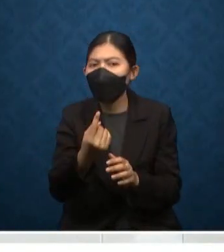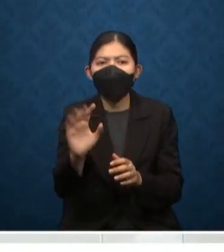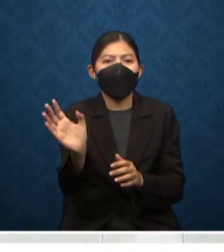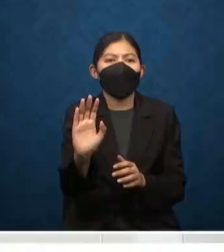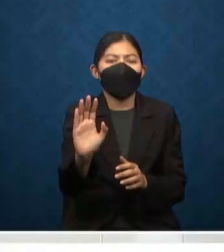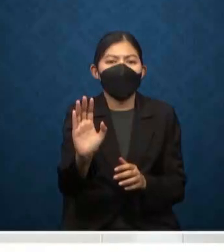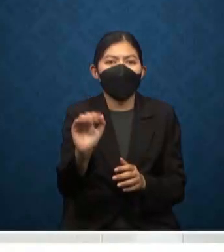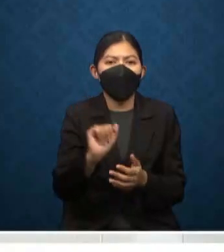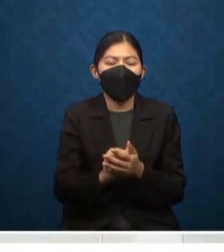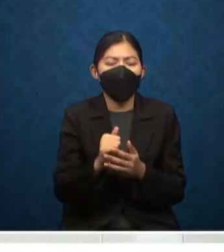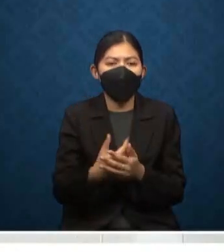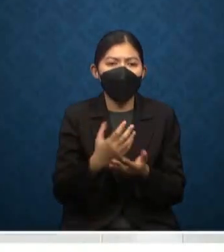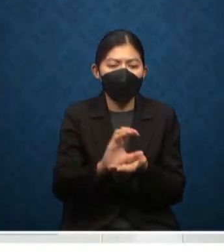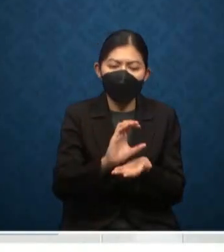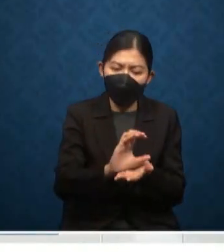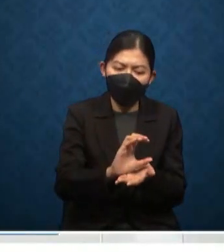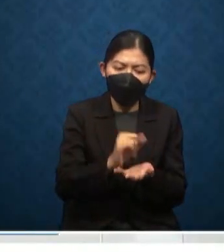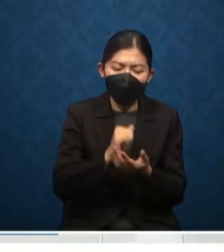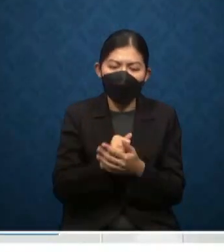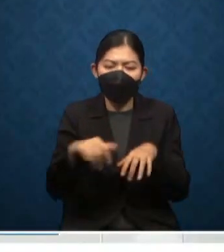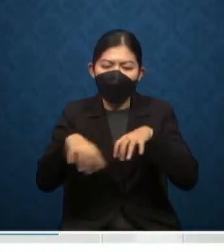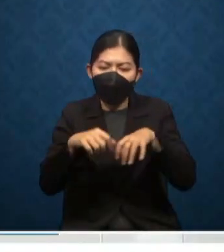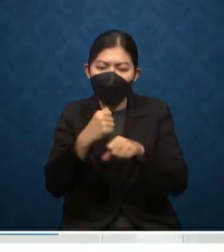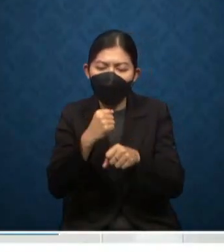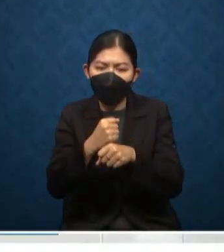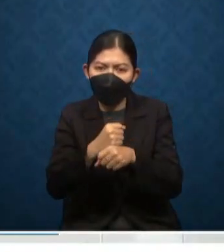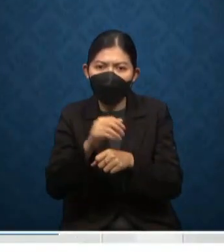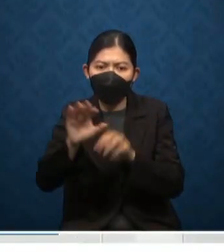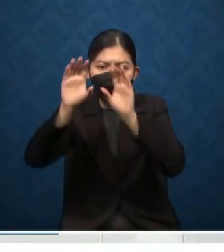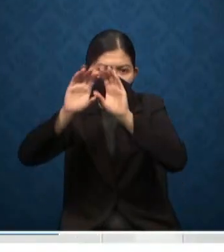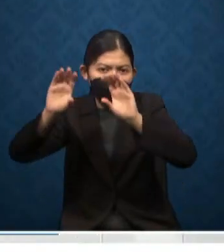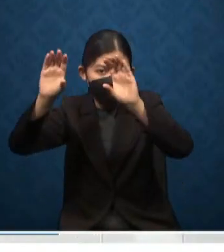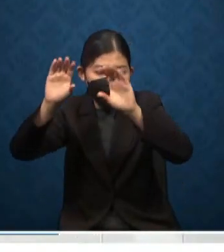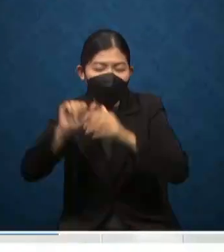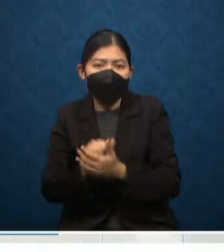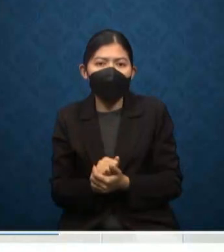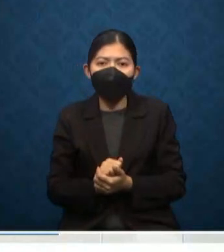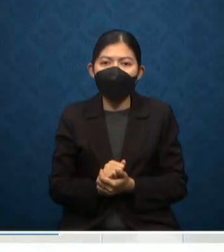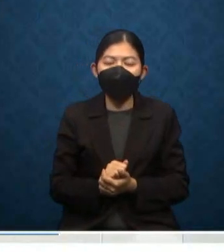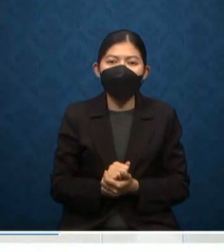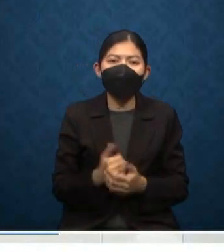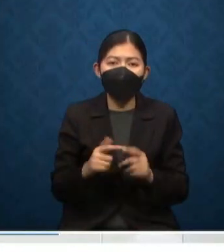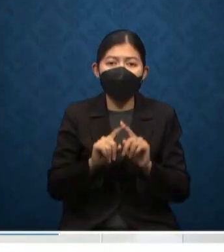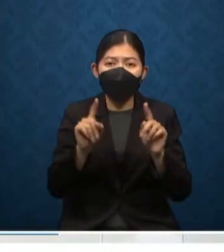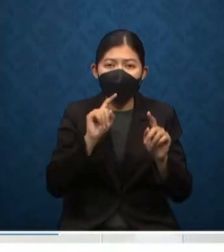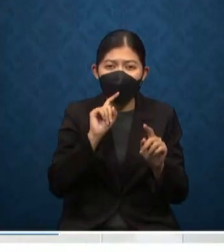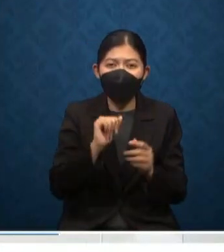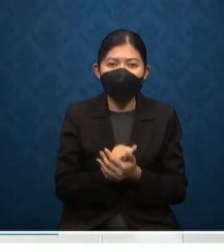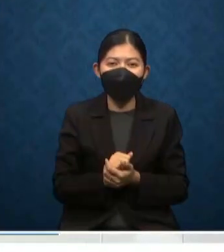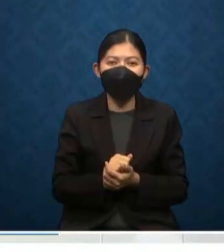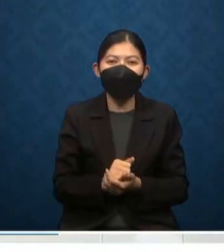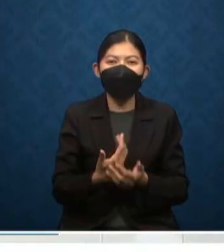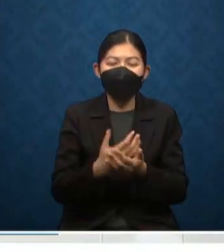ตัดการลิงก์ของงานของอุดหนุนของรัฐบาลในทุกรูปแบบที่จะเข้าไปตรงนั้นแต่งานในเรื่องของการดูแลเรื่องสิ่ง